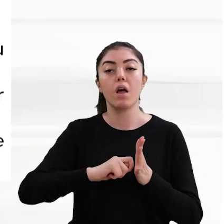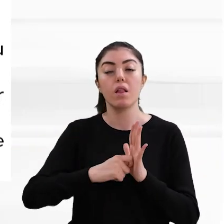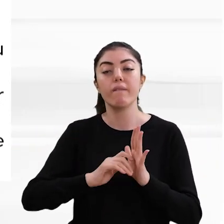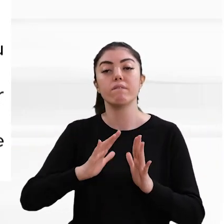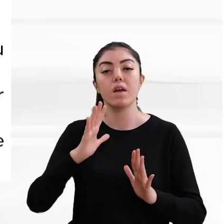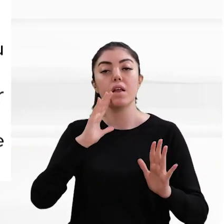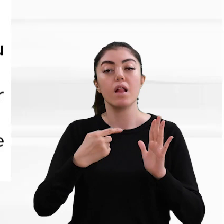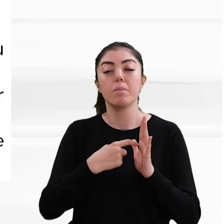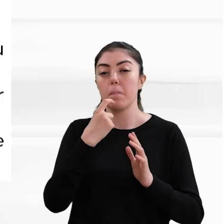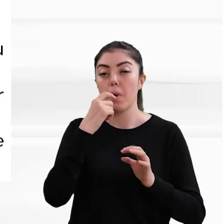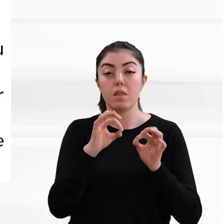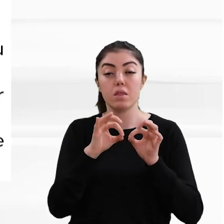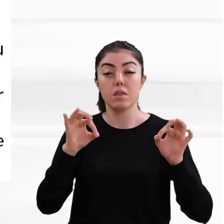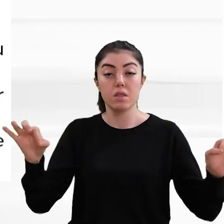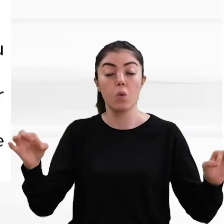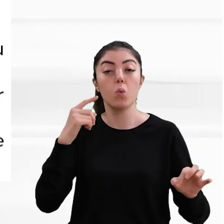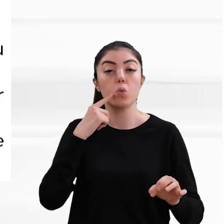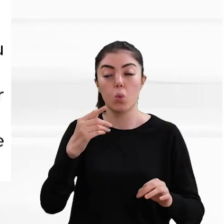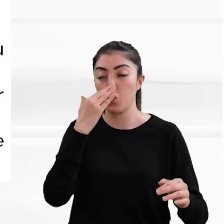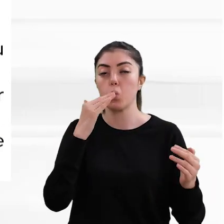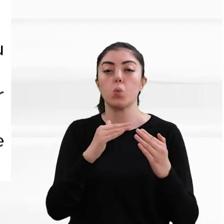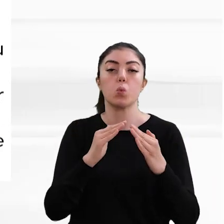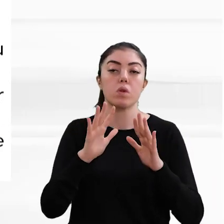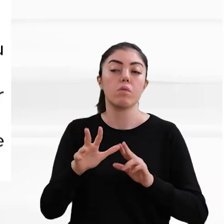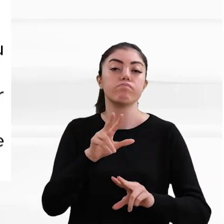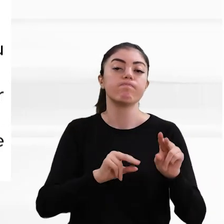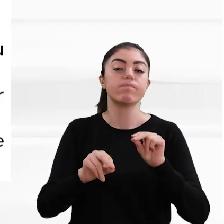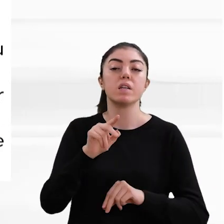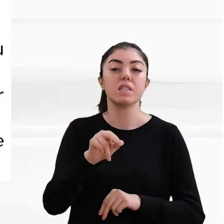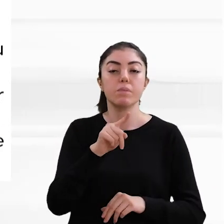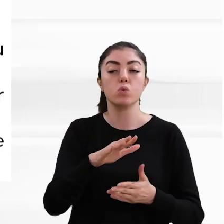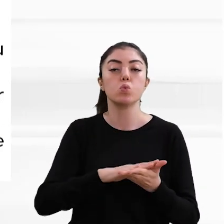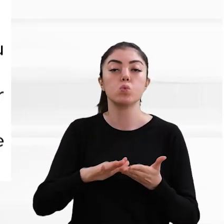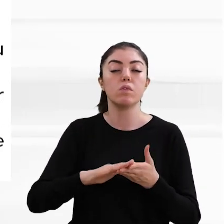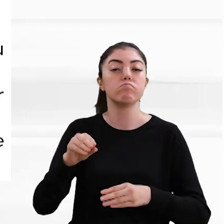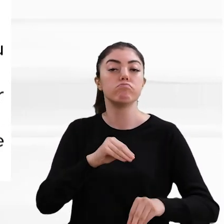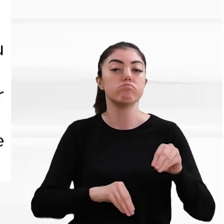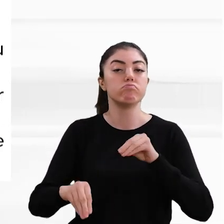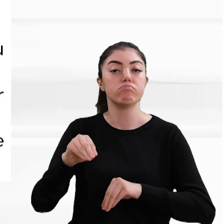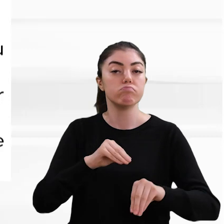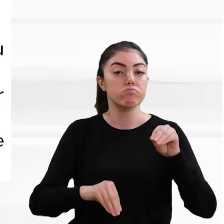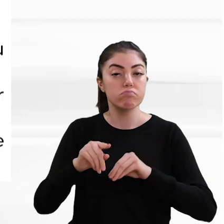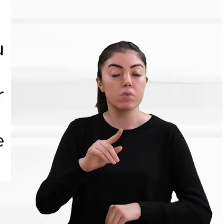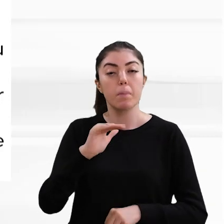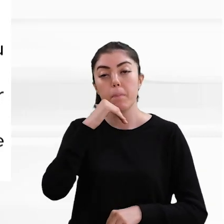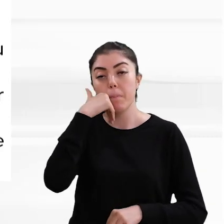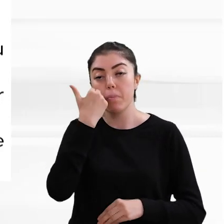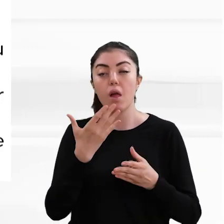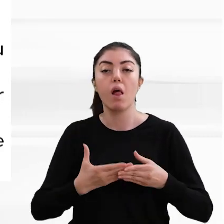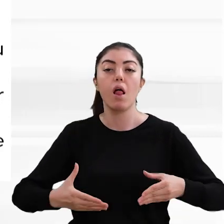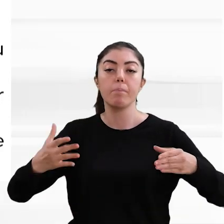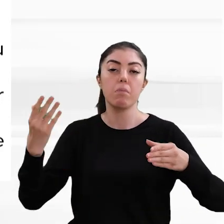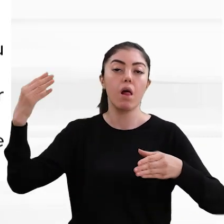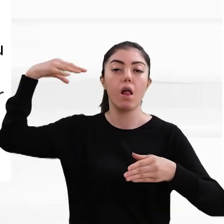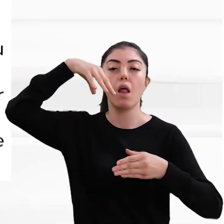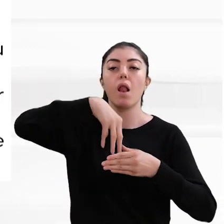bobin, bir anahtar ve iletken bakır malzemeler kullanılarak şekildeki gibi bir düzenek oluşturulmuş ve yalıtkan